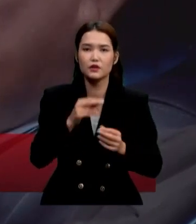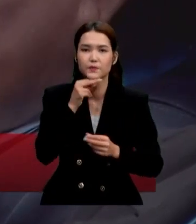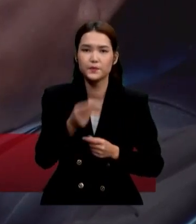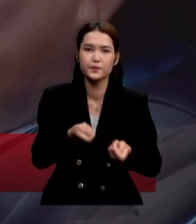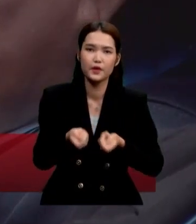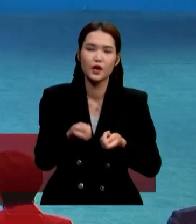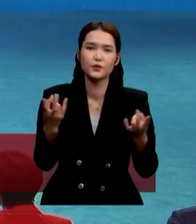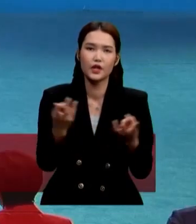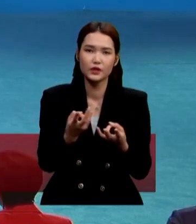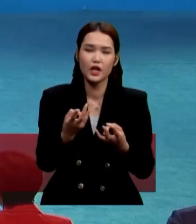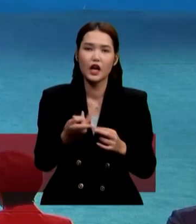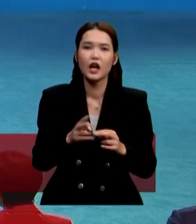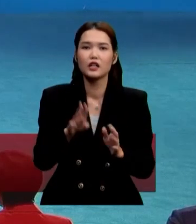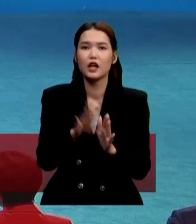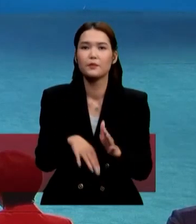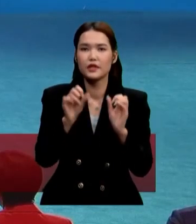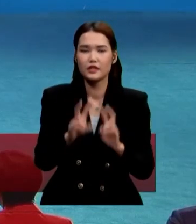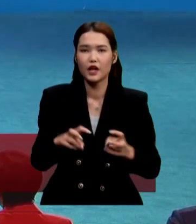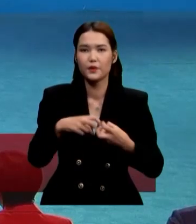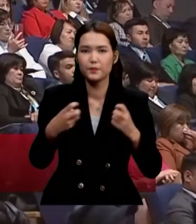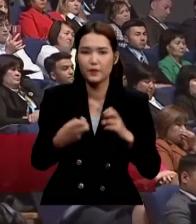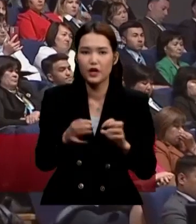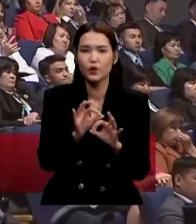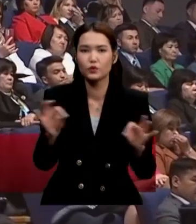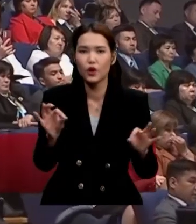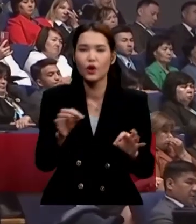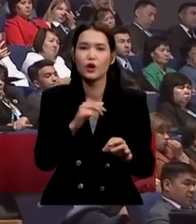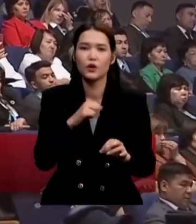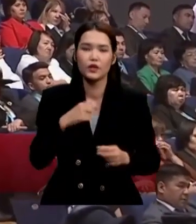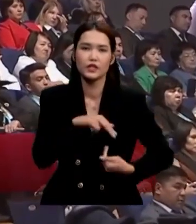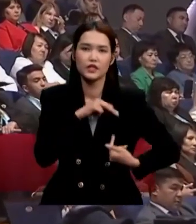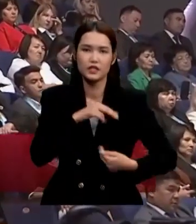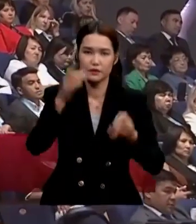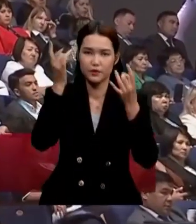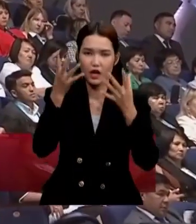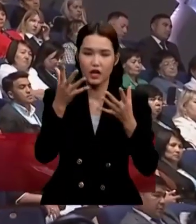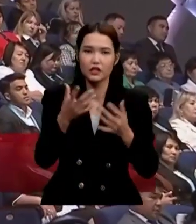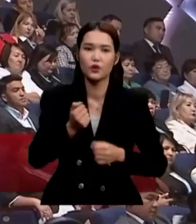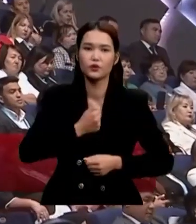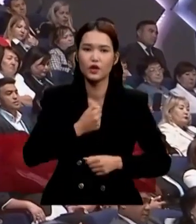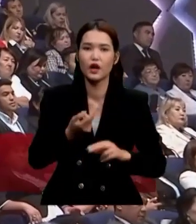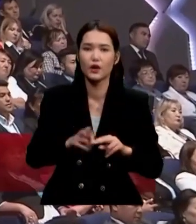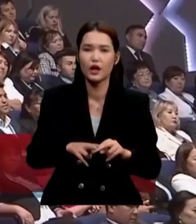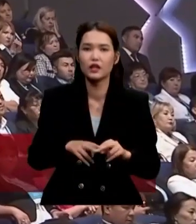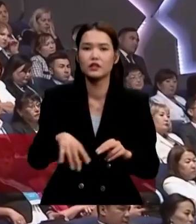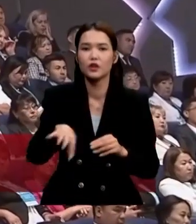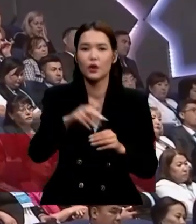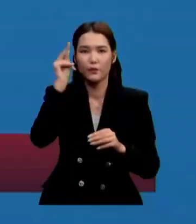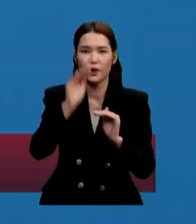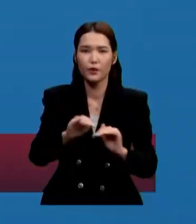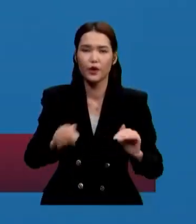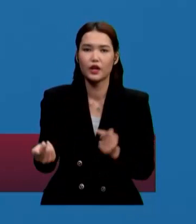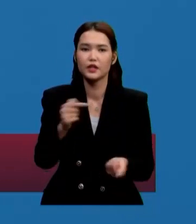тиіс. Алайда қауіпсіздік мәселесі тек мұнымен шешілмейтіні анық. Өкінішке қарай оқушылардың